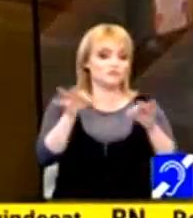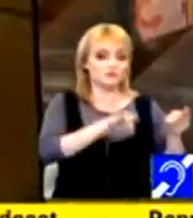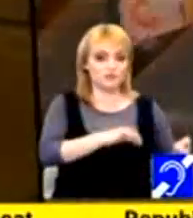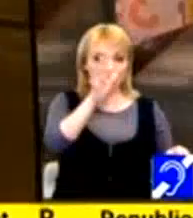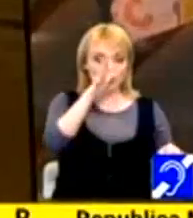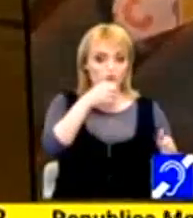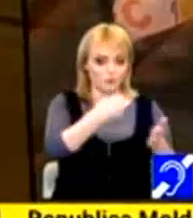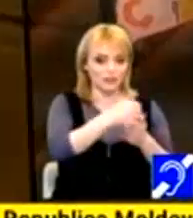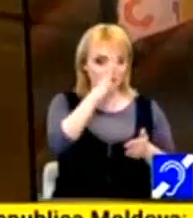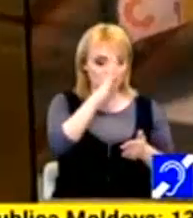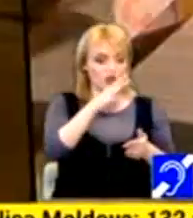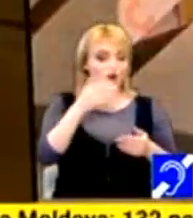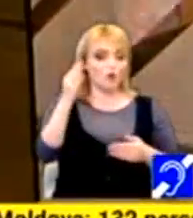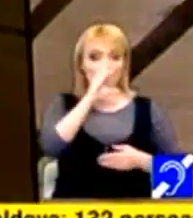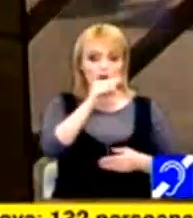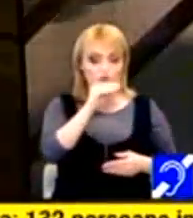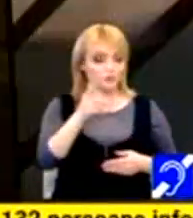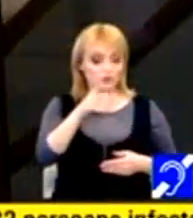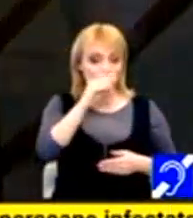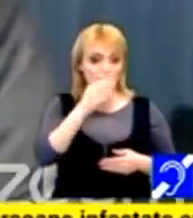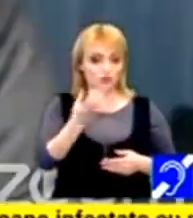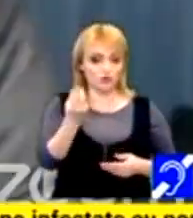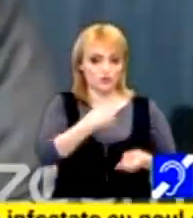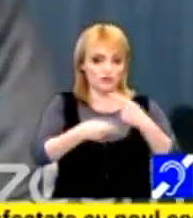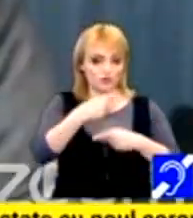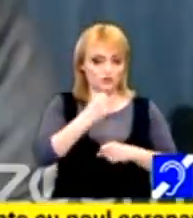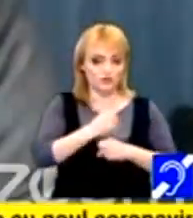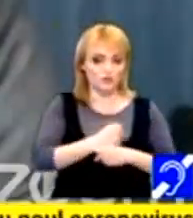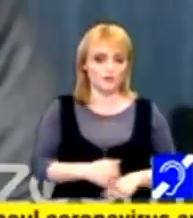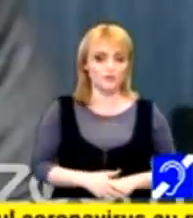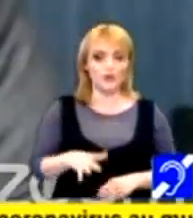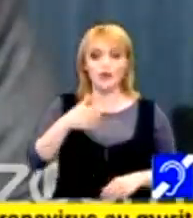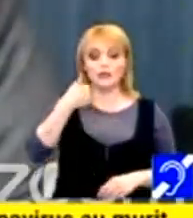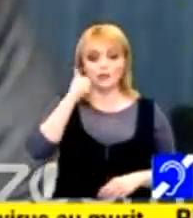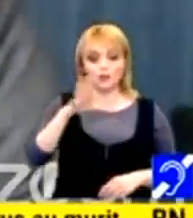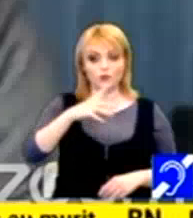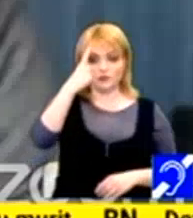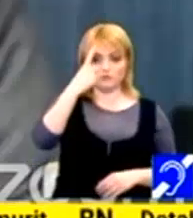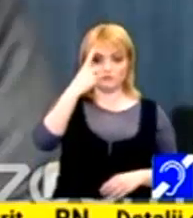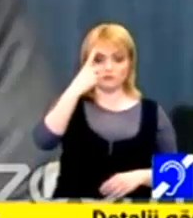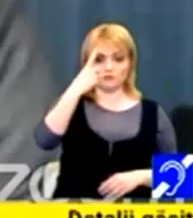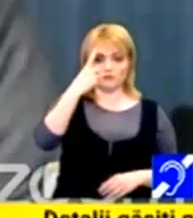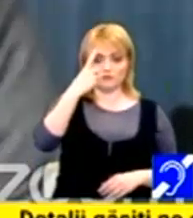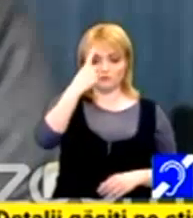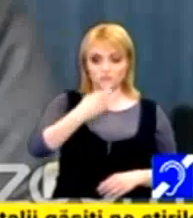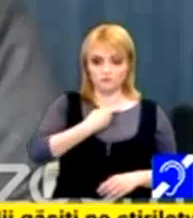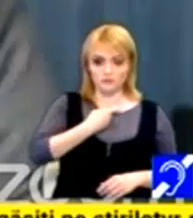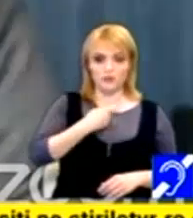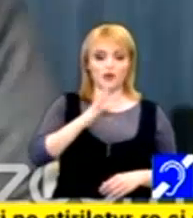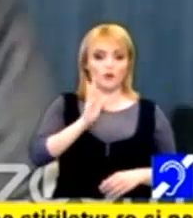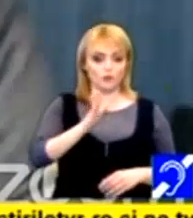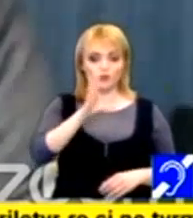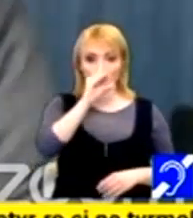în vedere că acestea nu au ieșit încă pe trasee. Ieri am fost anunțați că vor ieși la linii doar